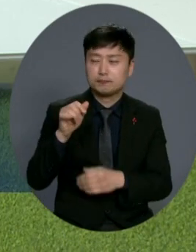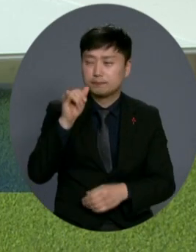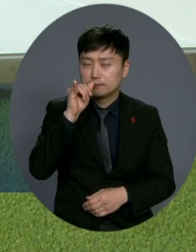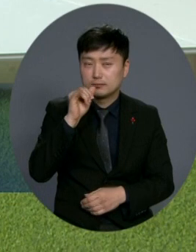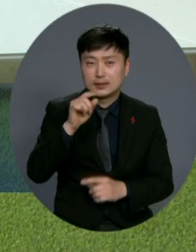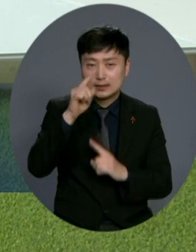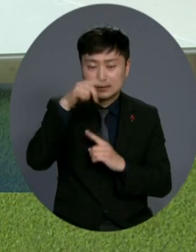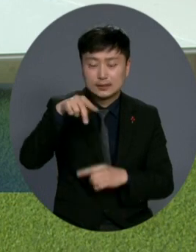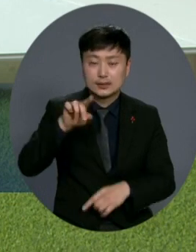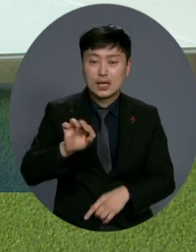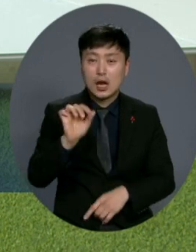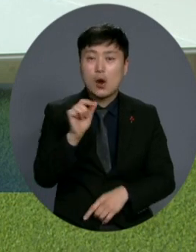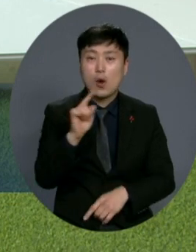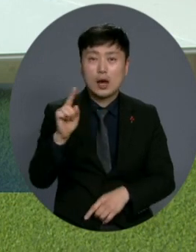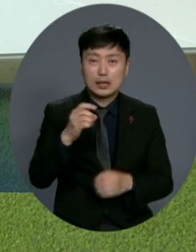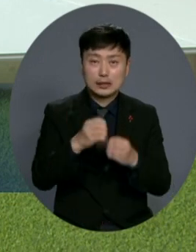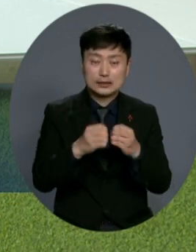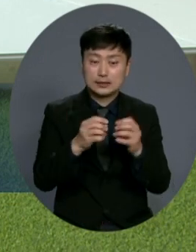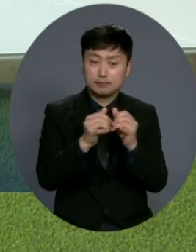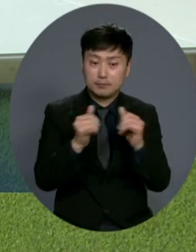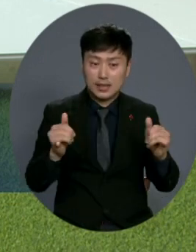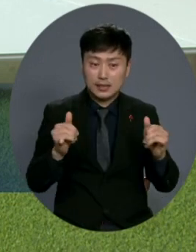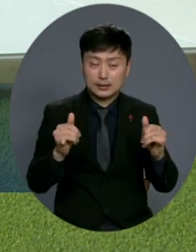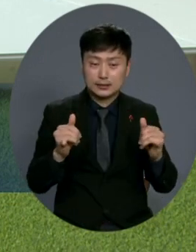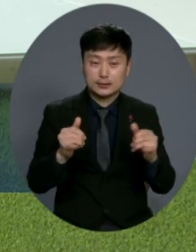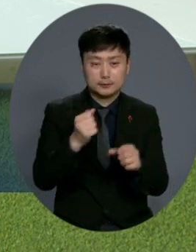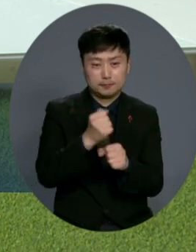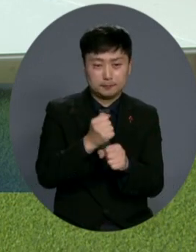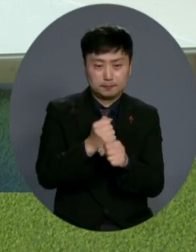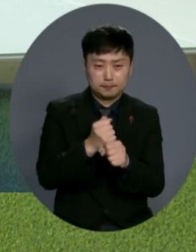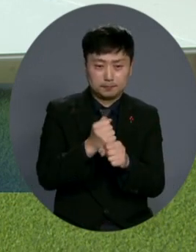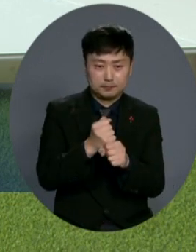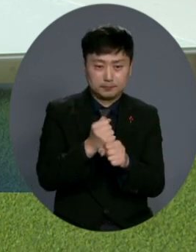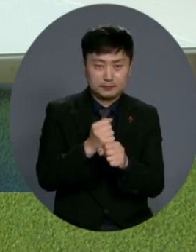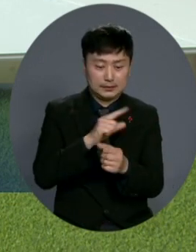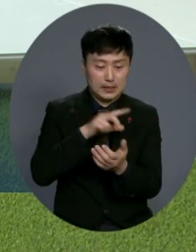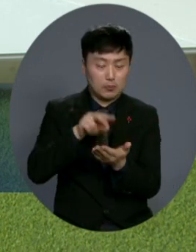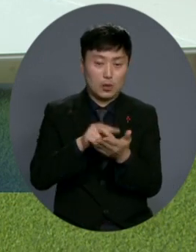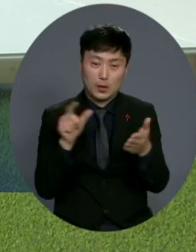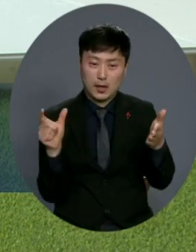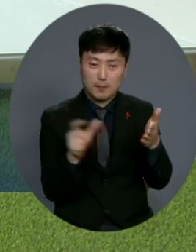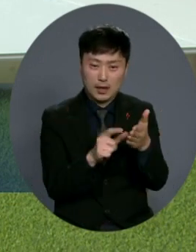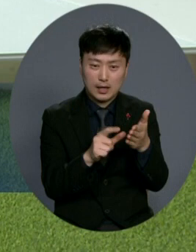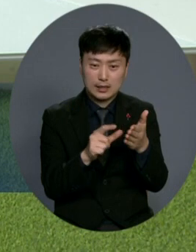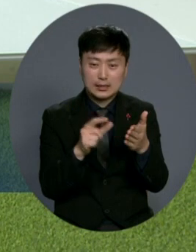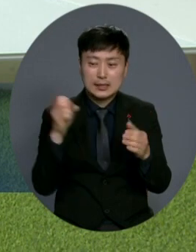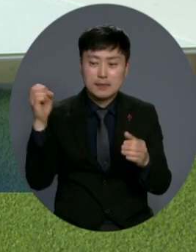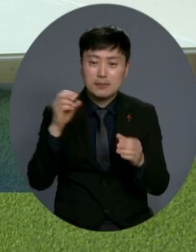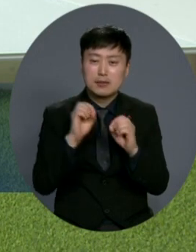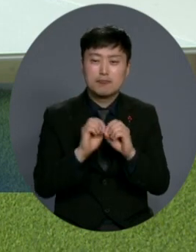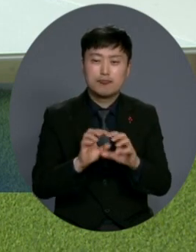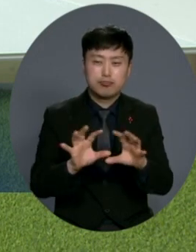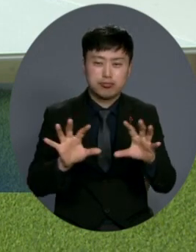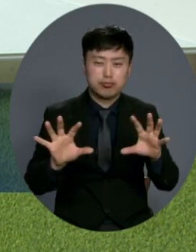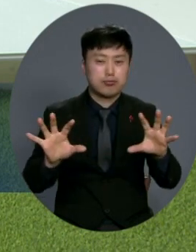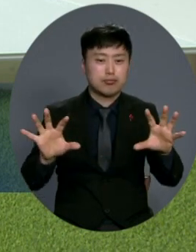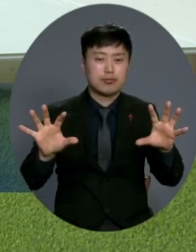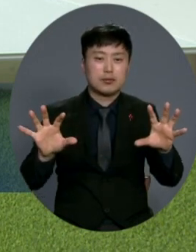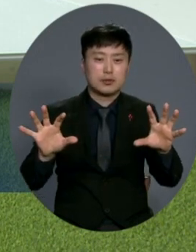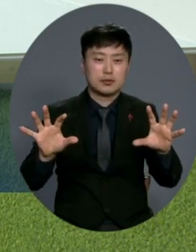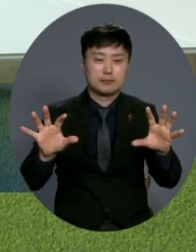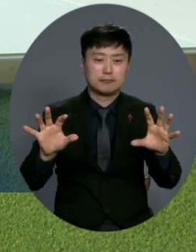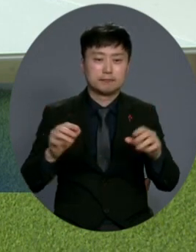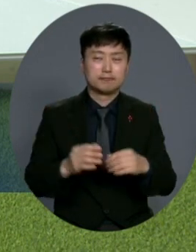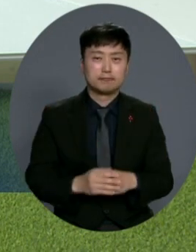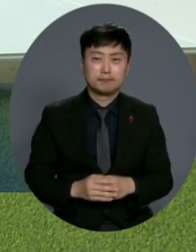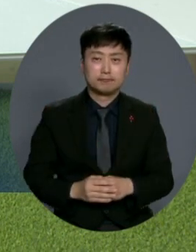이상화 시인의 작품 제목을 새겨놓고 거기서 이제 빛이 뿜어져 나오도록 하면서 그 당시의